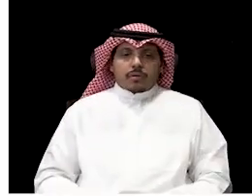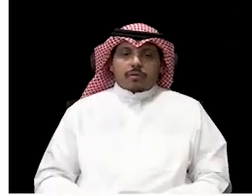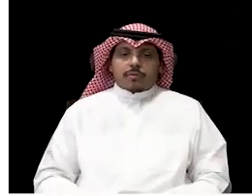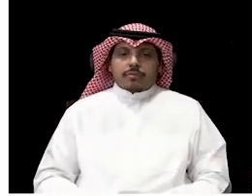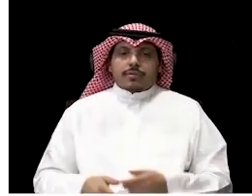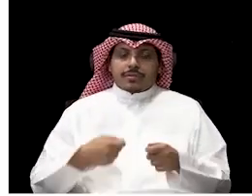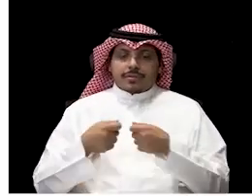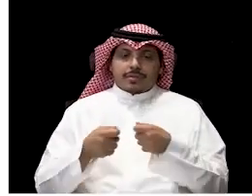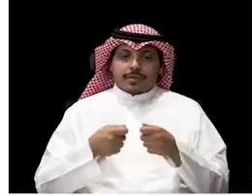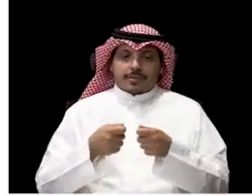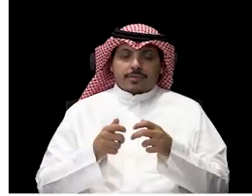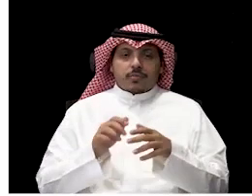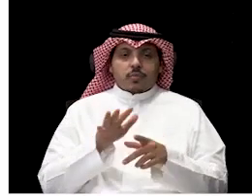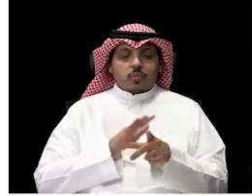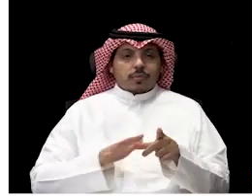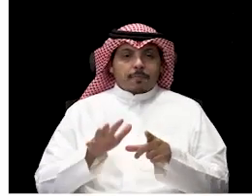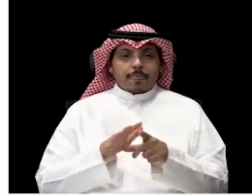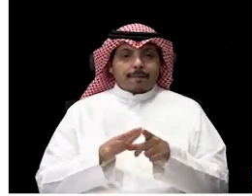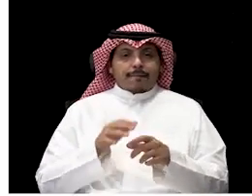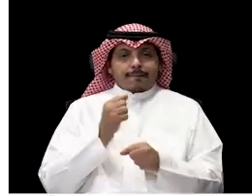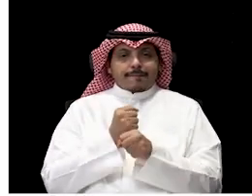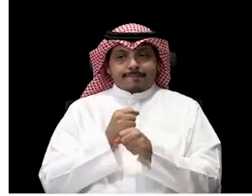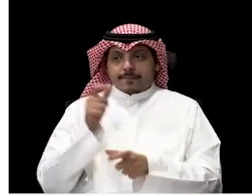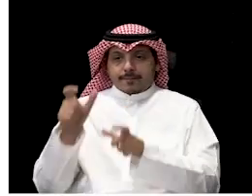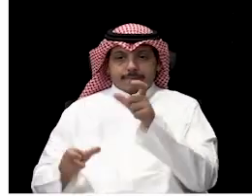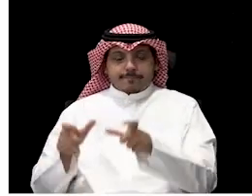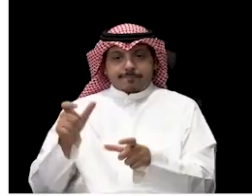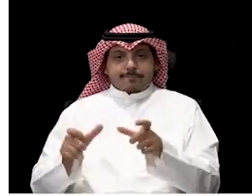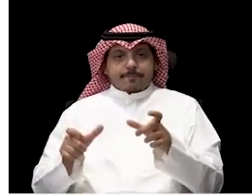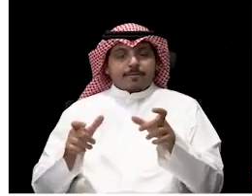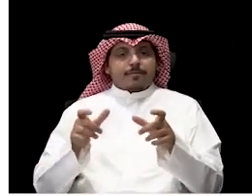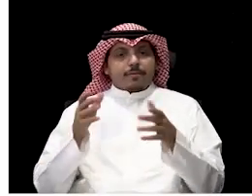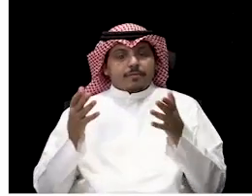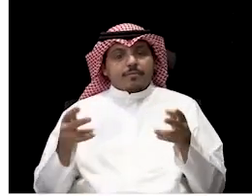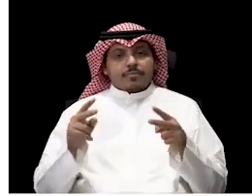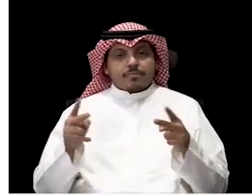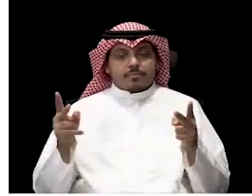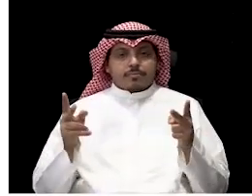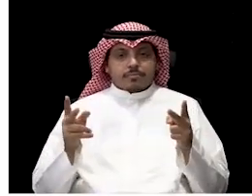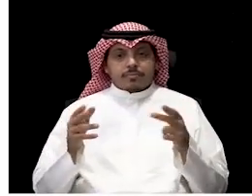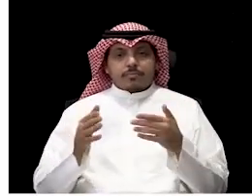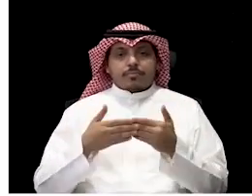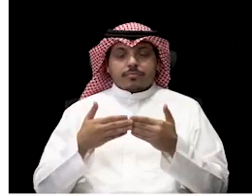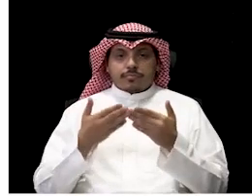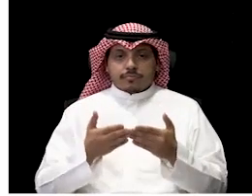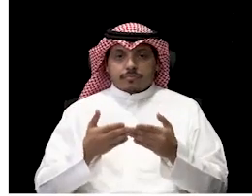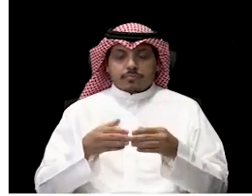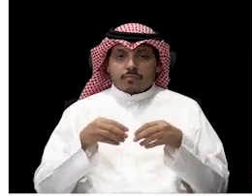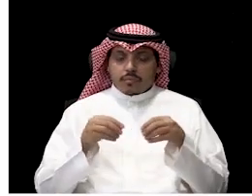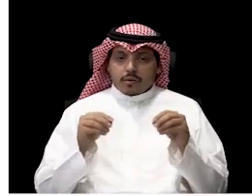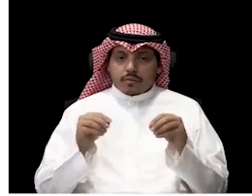الاقتصاد الوطني. اتفقنا أنه هو مجموعة عمليات الأنشطة البشرية من إنتاج وخدمات